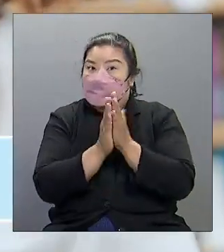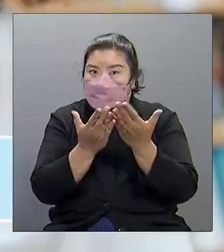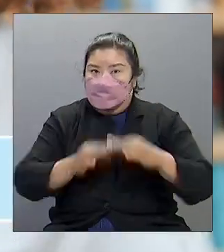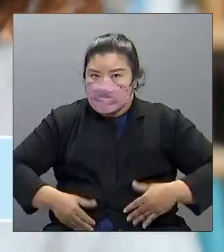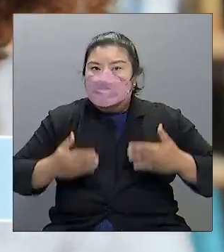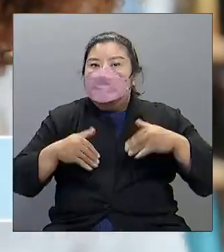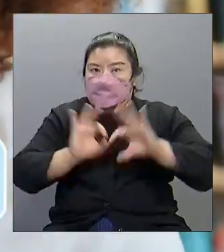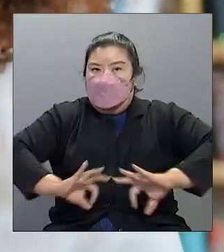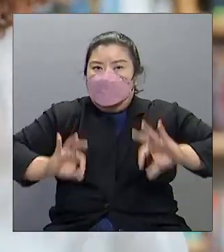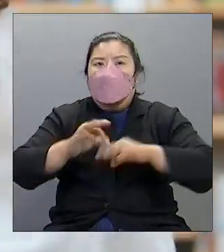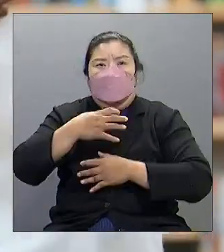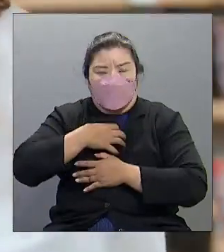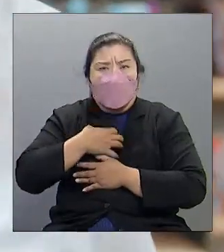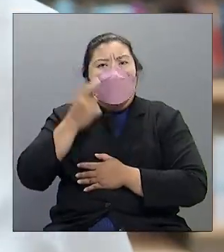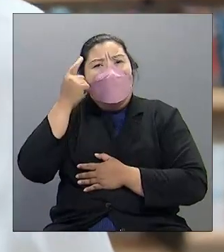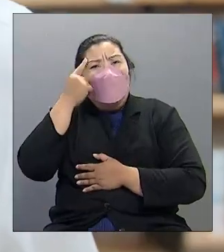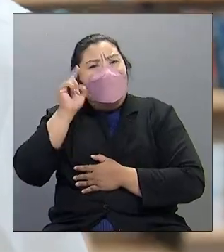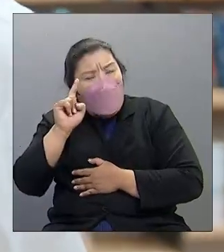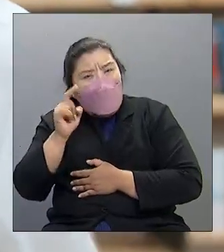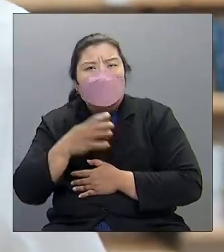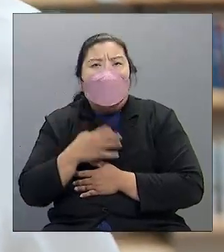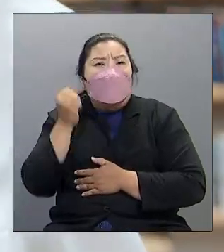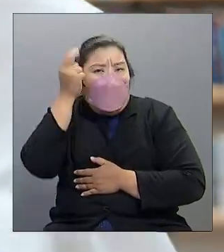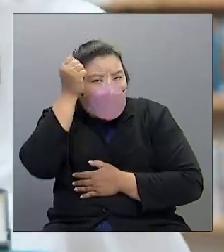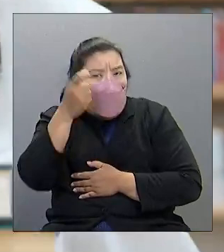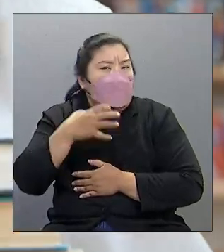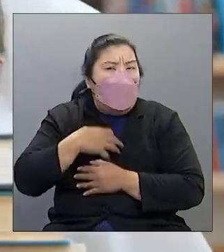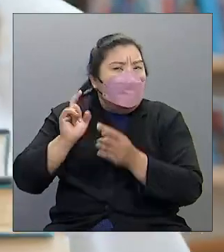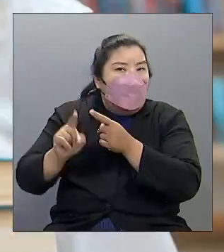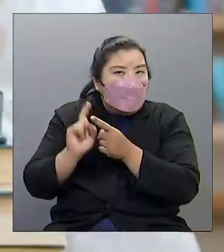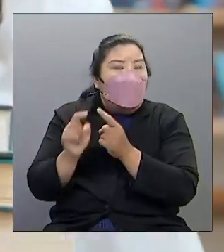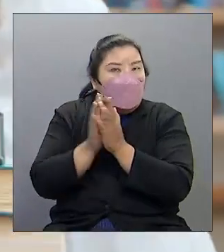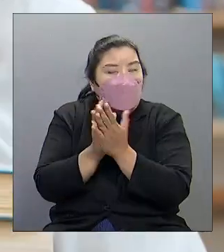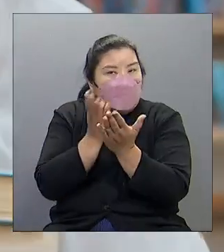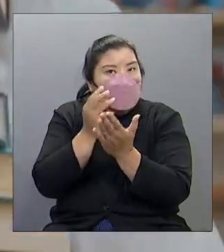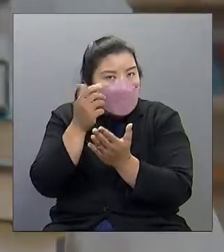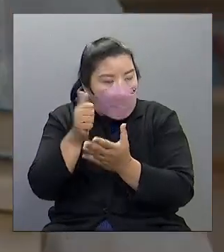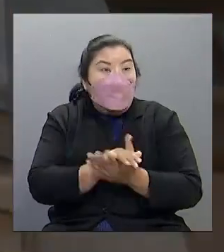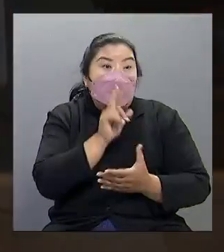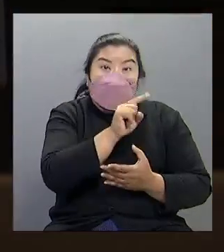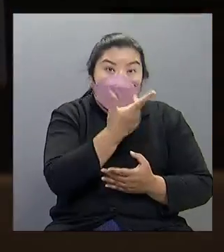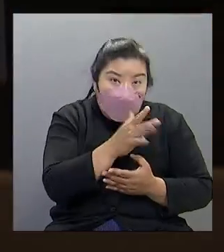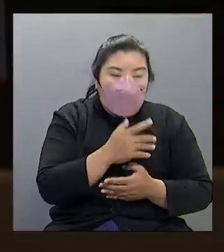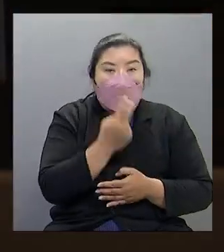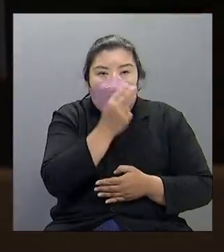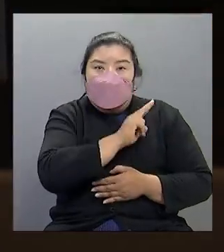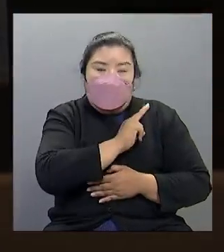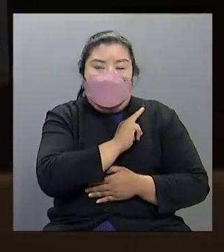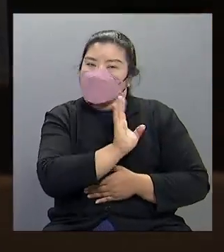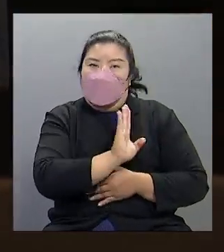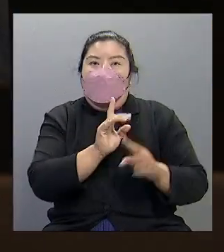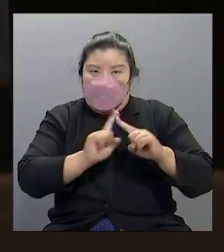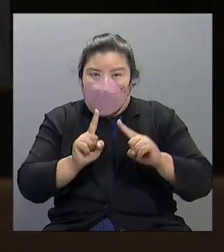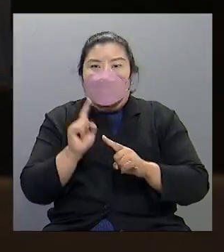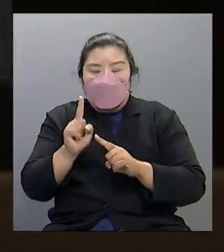ต้องการทจะสะแหงหาคำตอบอยากรอยากเหนดวธีกตาง ๆนอกเนื้อจากการสักถามหรอวเดินทางแล้วเราสามารถทจะสะแว